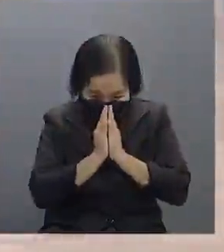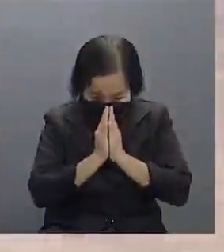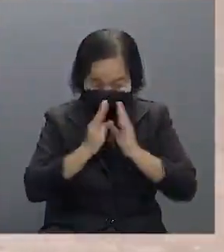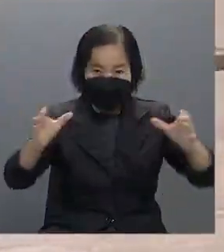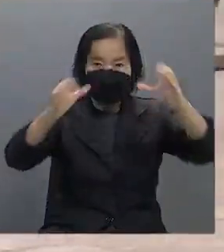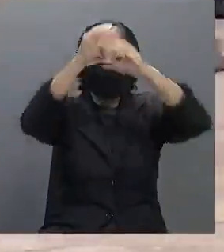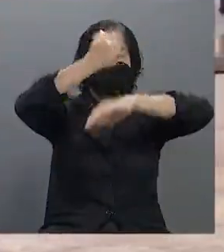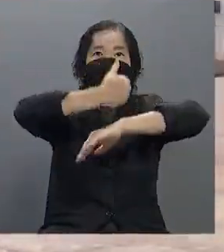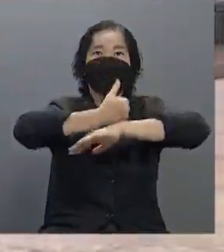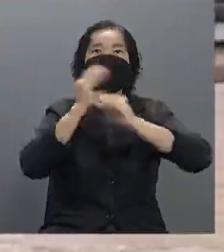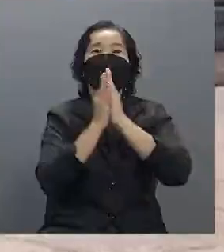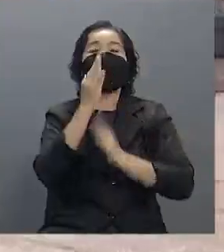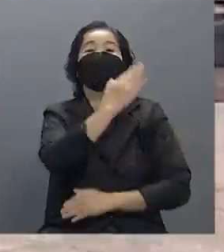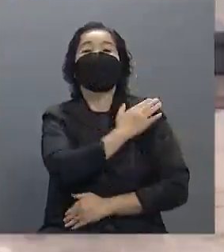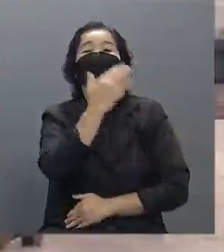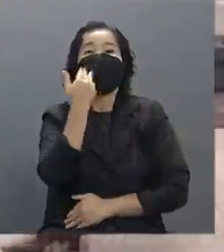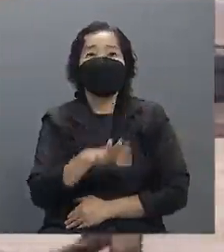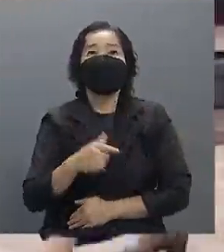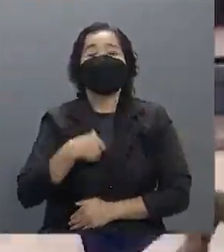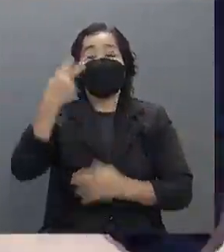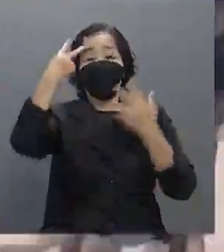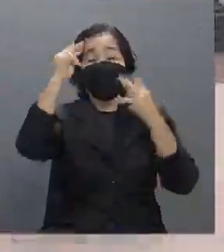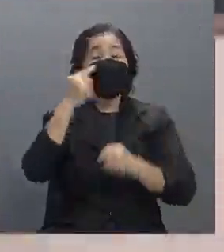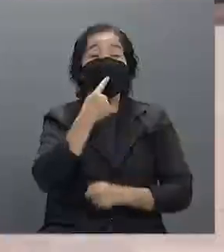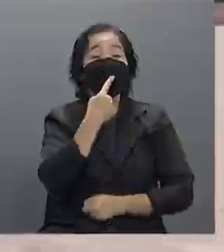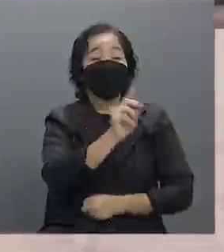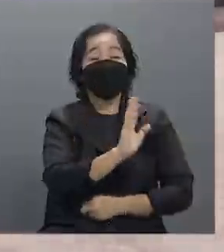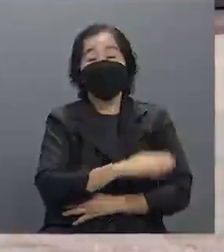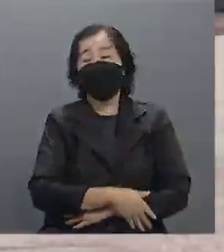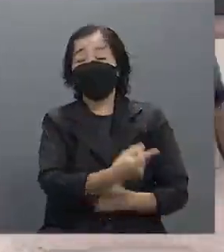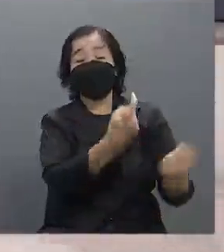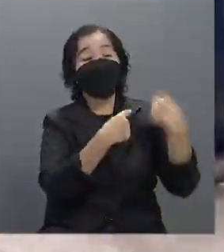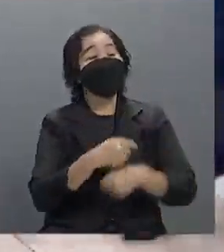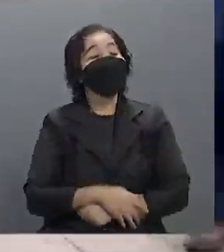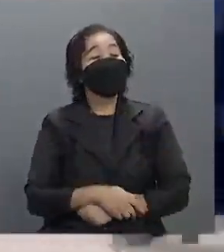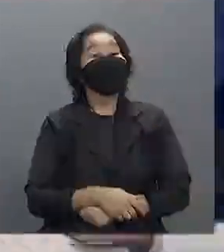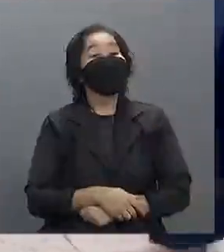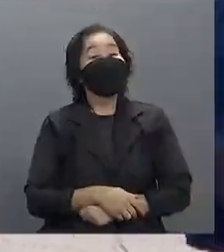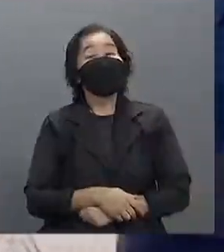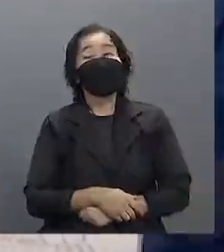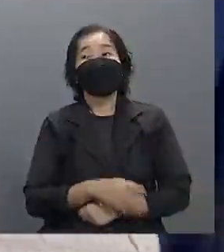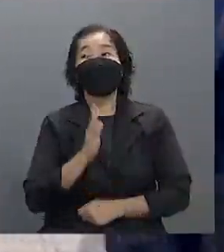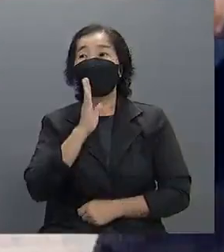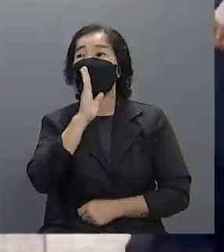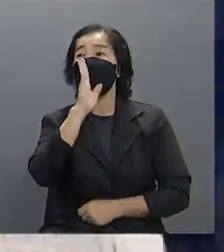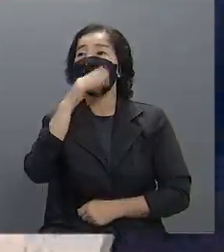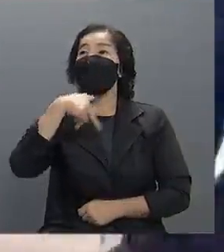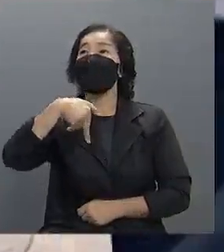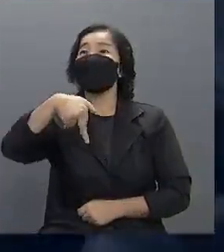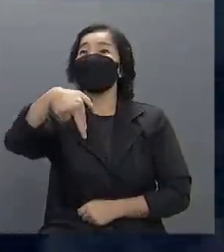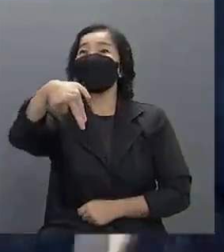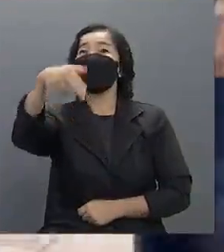ะขณะที่นายกรัฐมนตรีก็ปฏิเสธที่จะตอบคำถามประเด็นการดำรงตำแหน่งนายกรัฐมนตรีครบ8ปีรวมไปถึงประเด็นการเ